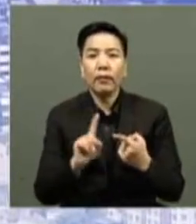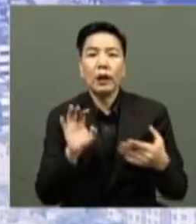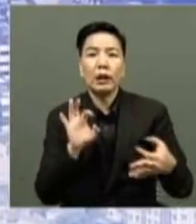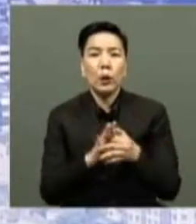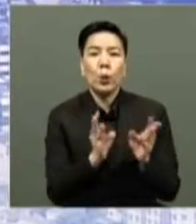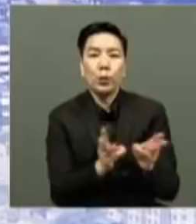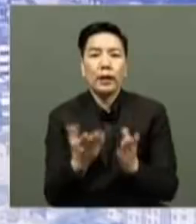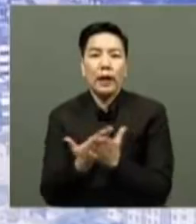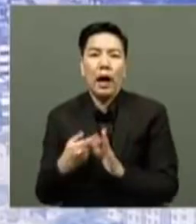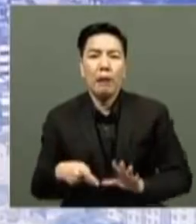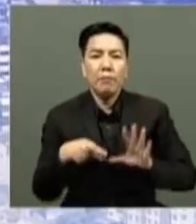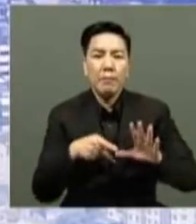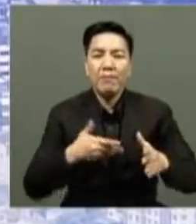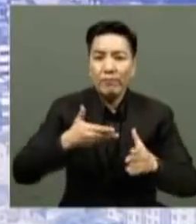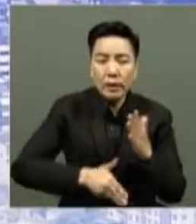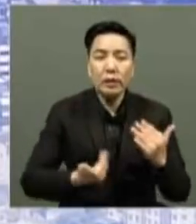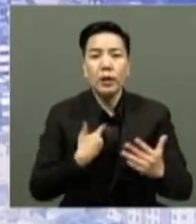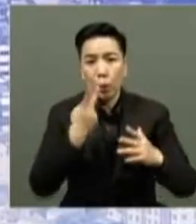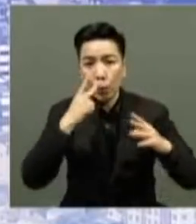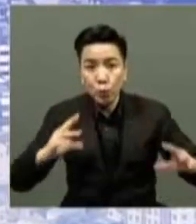ต่างๆเนี่ยมีข้อร้องเรียนที่เป็นข้อร้องเรียนสำคัญนะครับเพิ่งเก็บข้องกับพี่น้องประชาชนส่วนใหญ่ที่ยังมีข้อติดขัดมาประการกับมาตรการเยียวยา5พันบาทนะครับผมขออนุญาตสรุปอย่างนี้ครับว่า